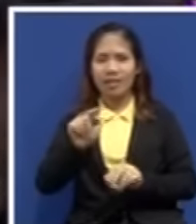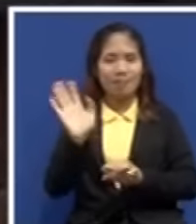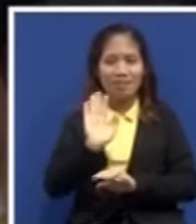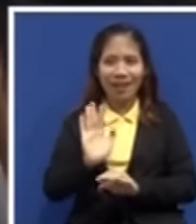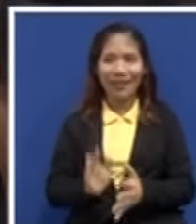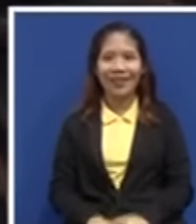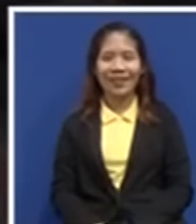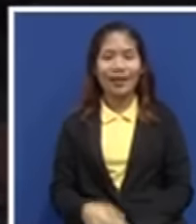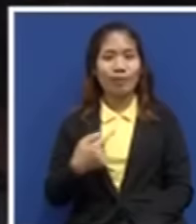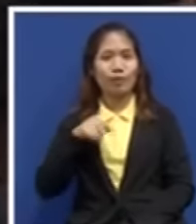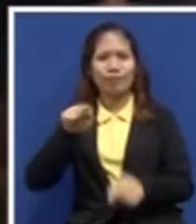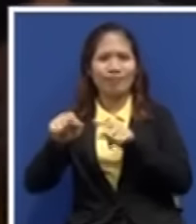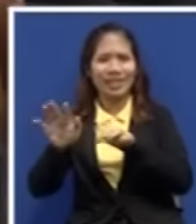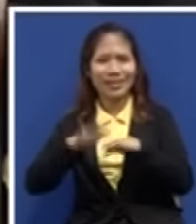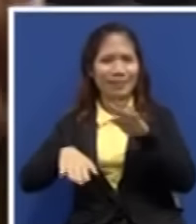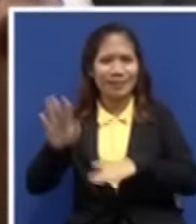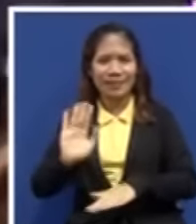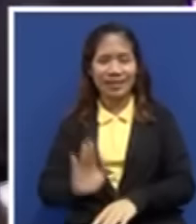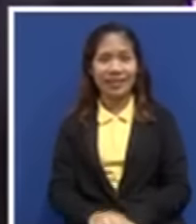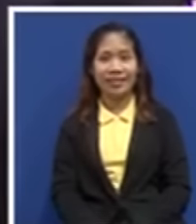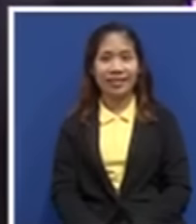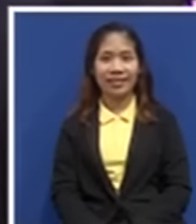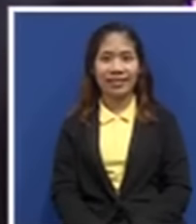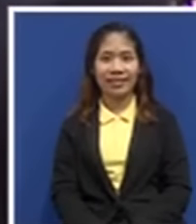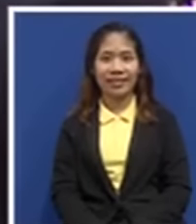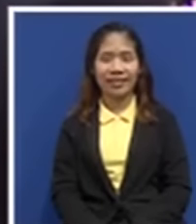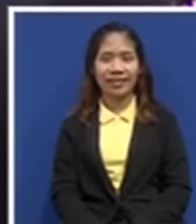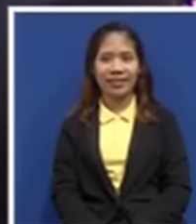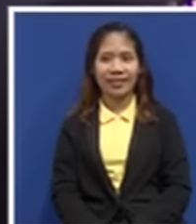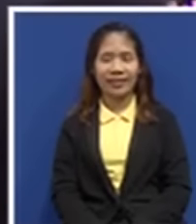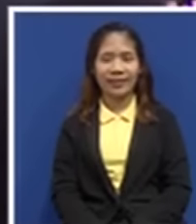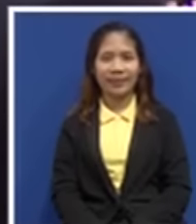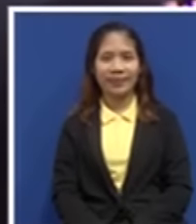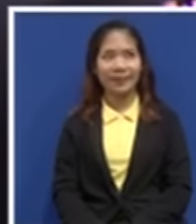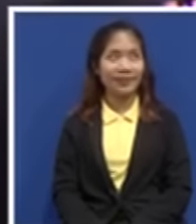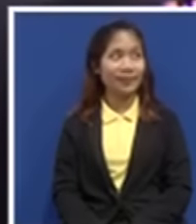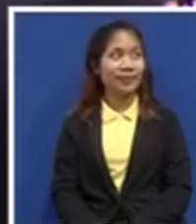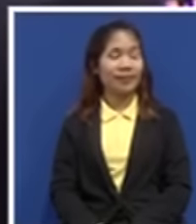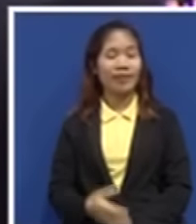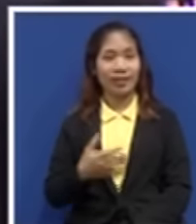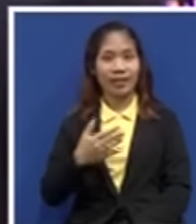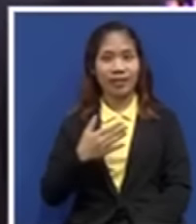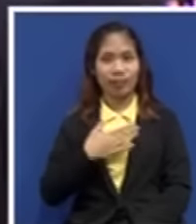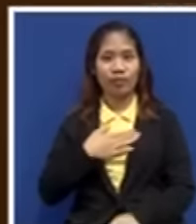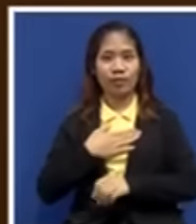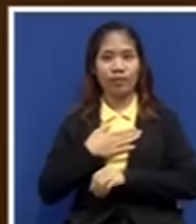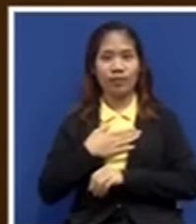อย่าชี้ผม ผมไม่ได้ชี้นะครับ นะ ผมไม่ได้ชี้ครับอ ย่าชี้ผมผมรู้จักไม่พูดกับประธ